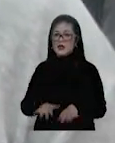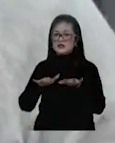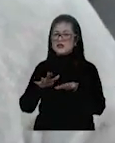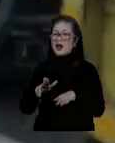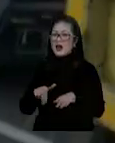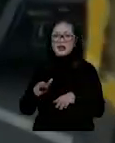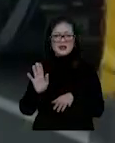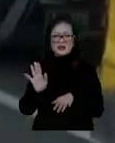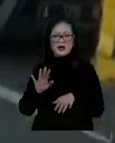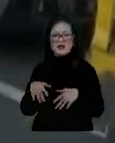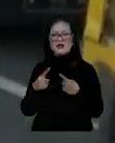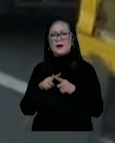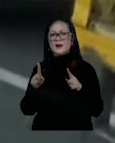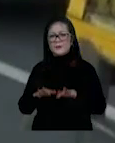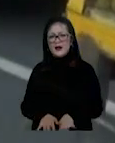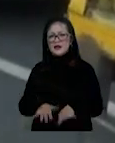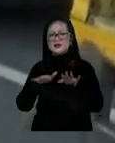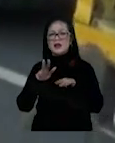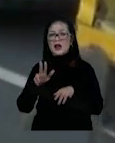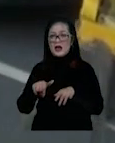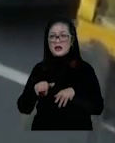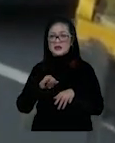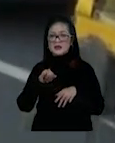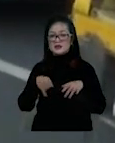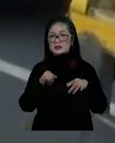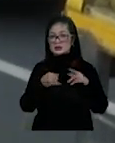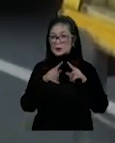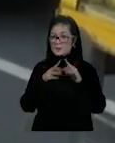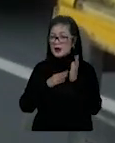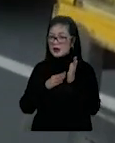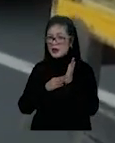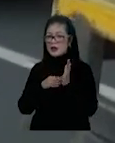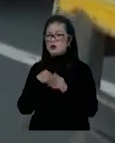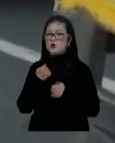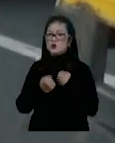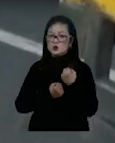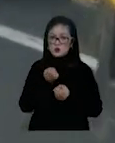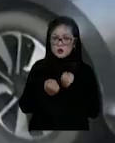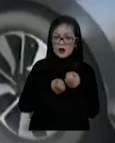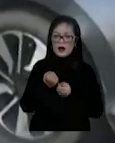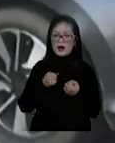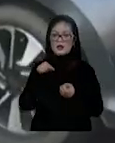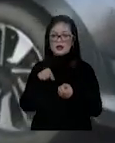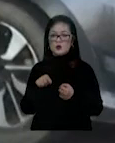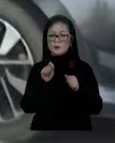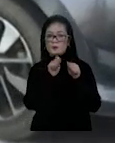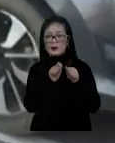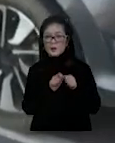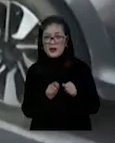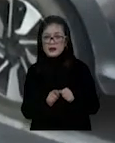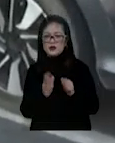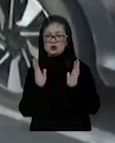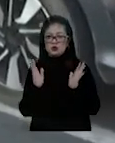kita. Jasa Marga mengaku telah melakukan upaya maksimal normalisasi tandon dan perbaikan gorong-gorong.